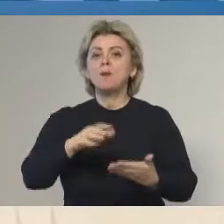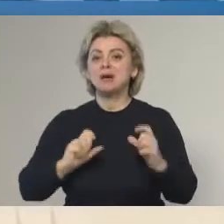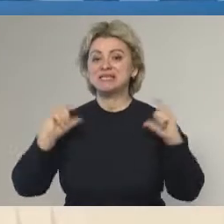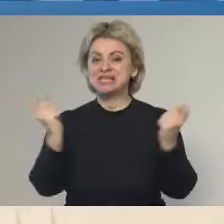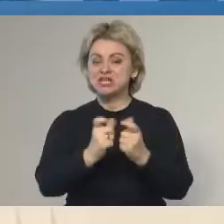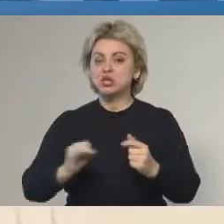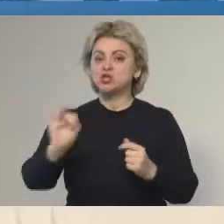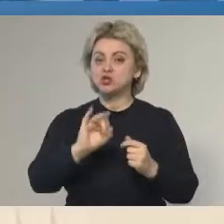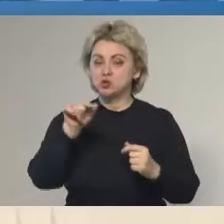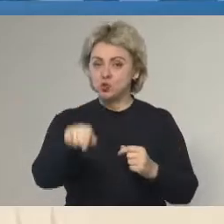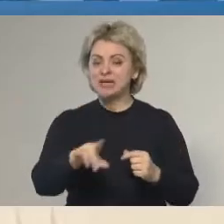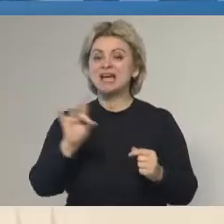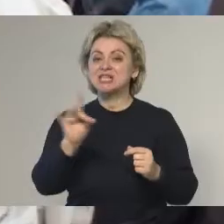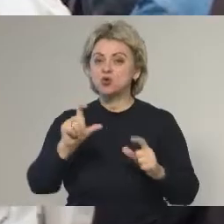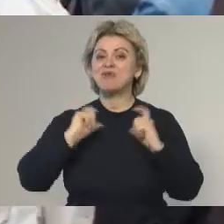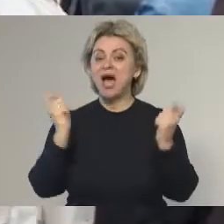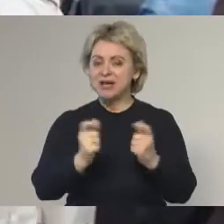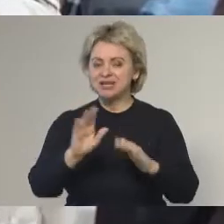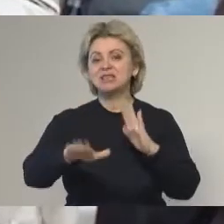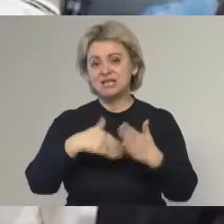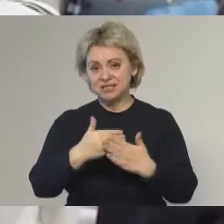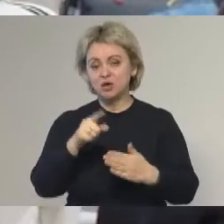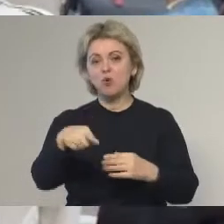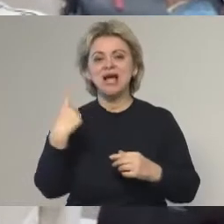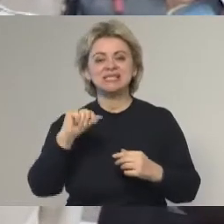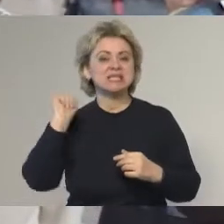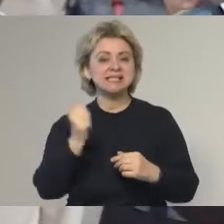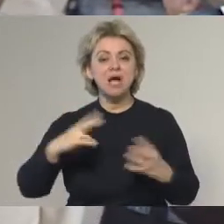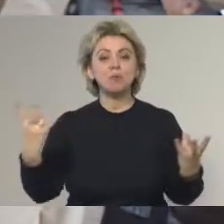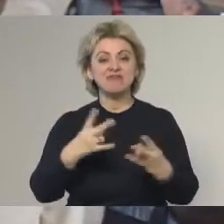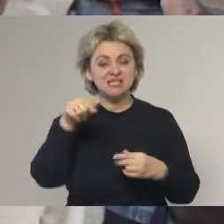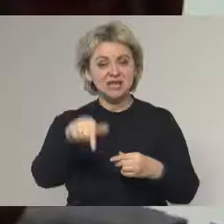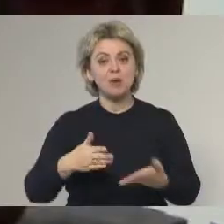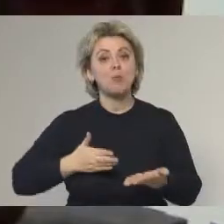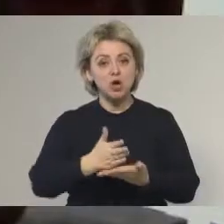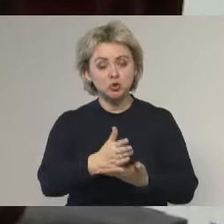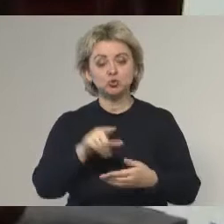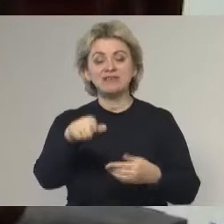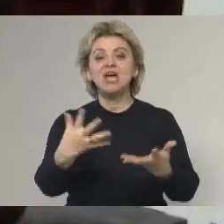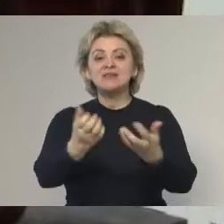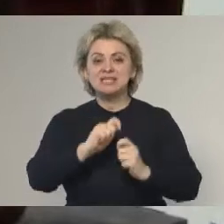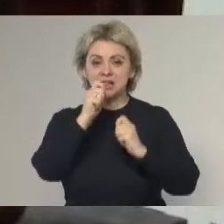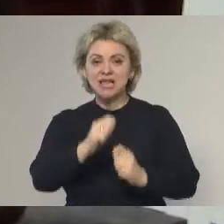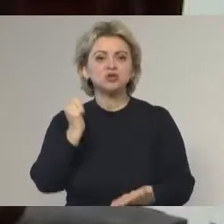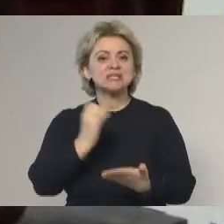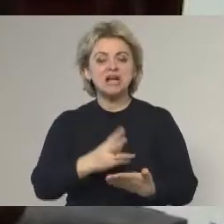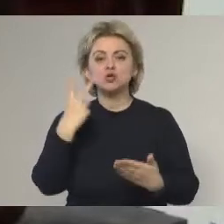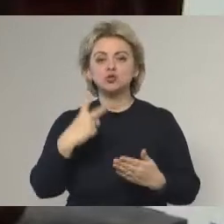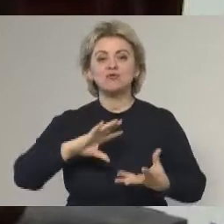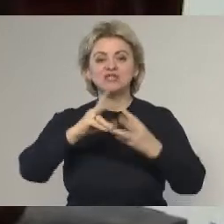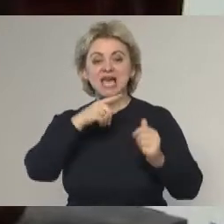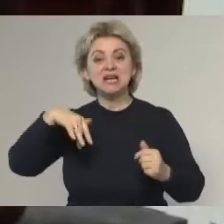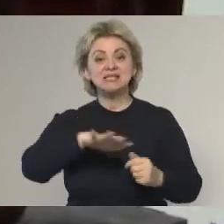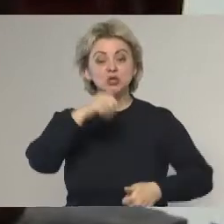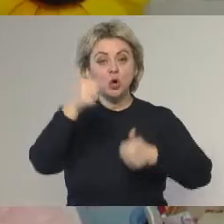с историей, в том числе Ростов-арене, до сих пор один из самых востребованных маршрутов. И взял награды сразу на двух